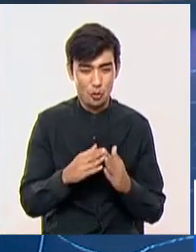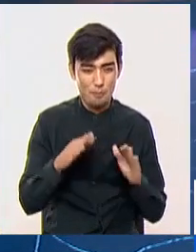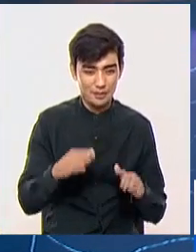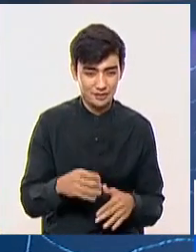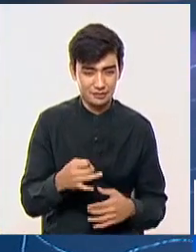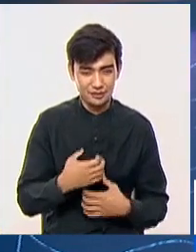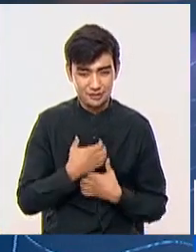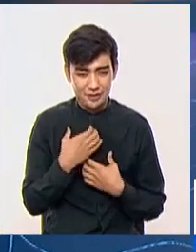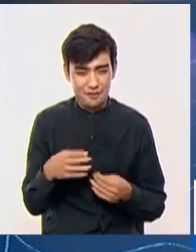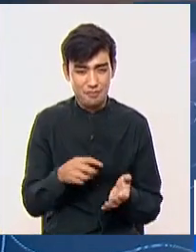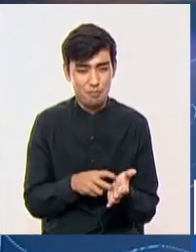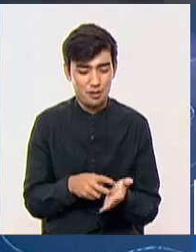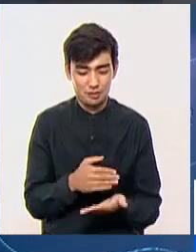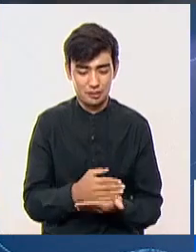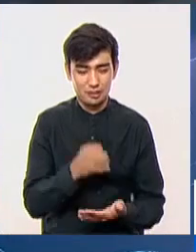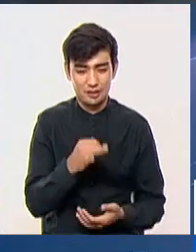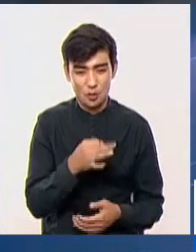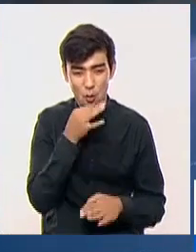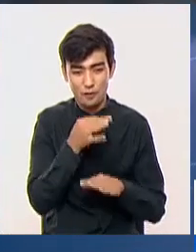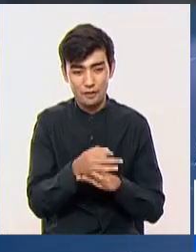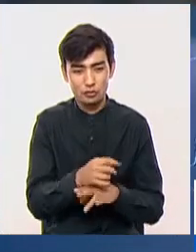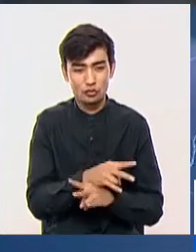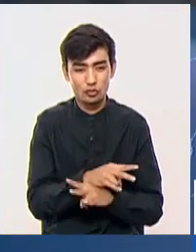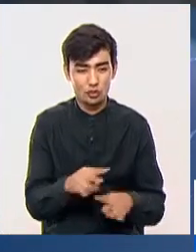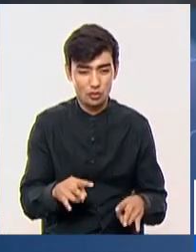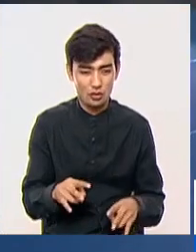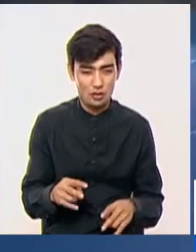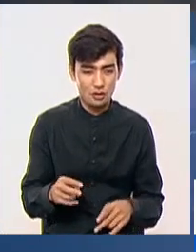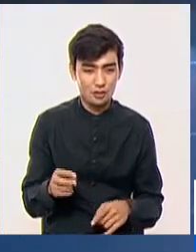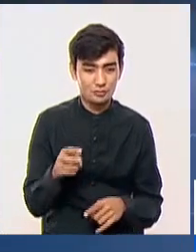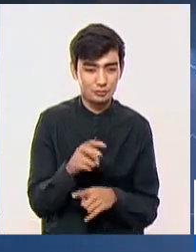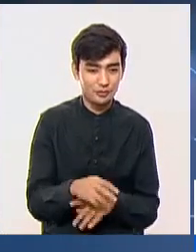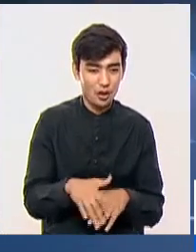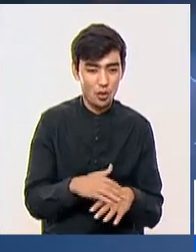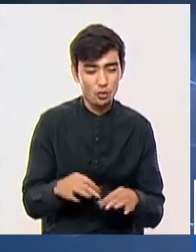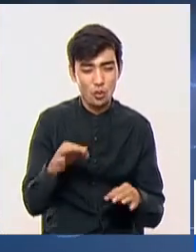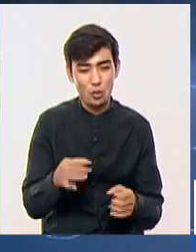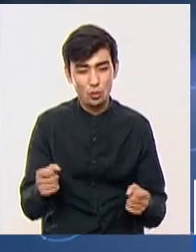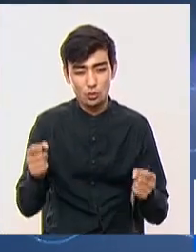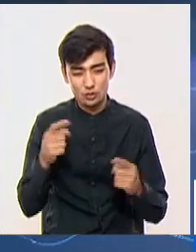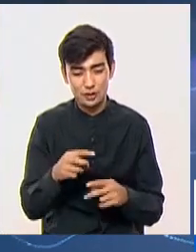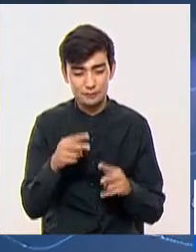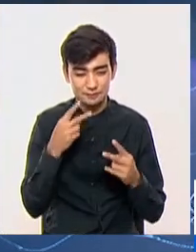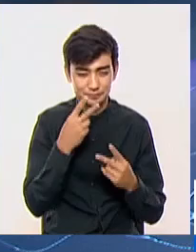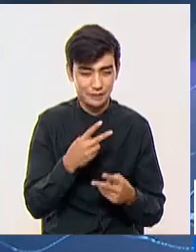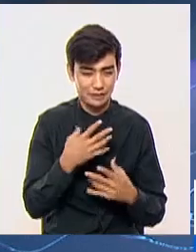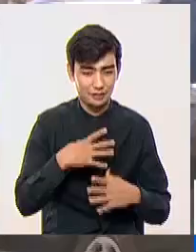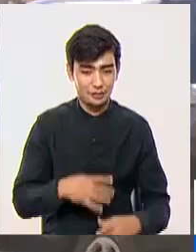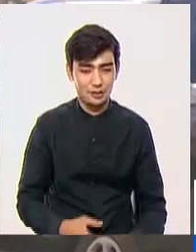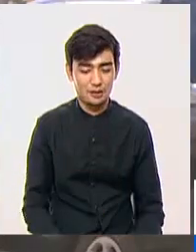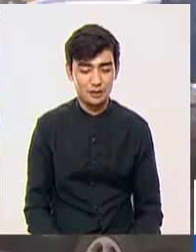жандарын шүрікке түйіп отыр. Ал жауаптылардың бірде біреуі мұндағы халықтың жағдайын келіп көрмепті.